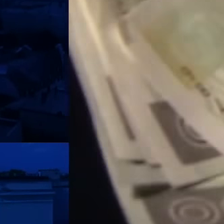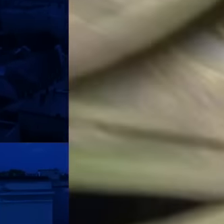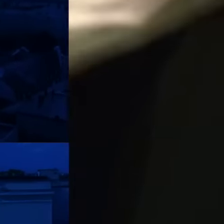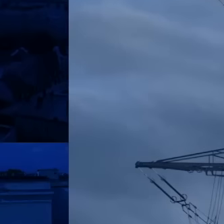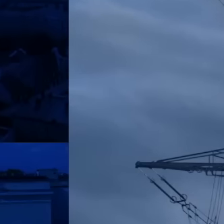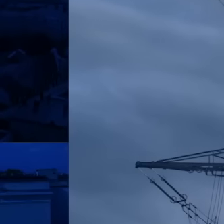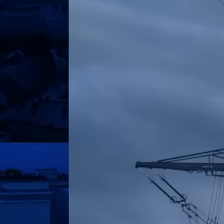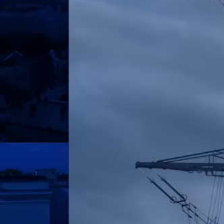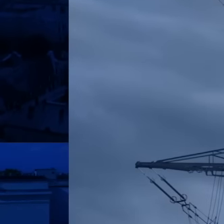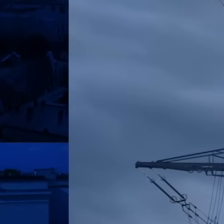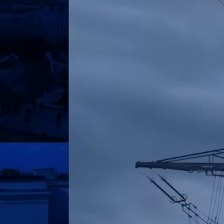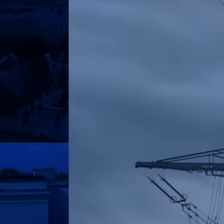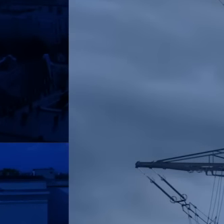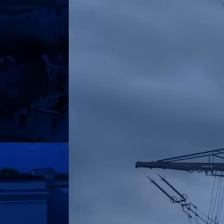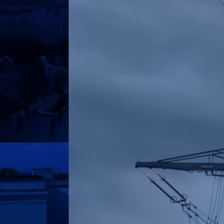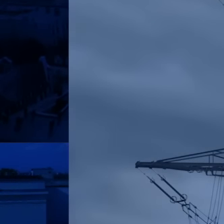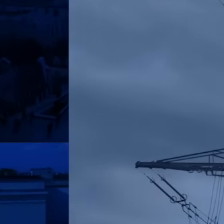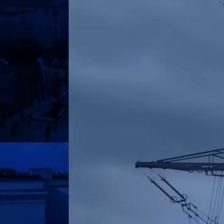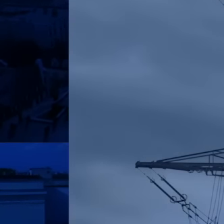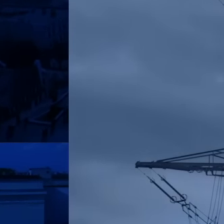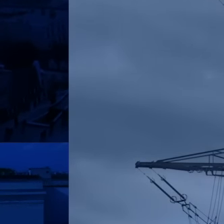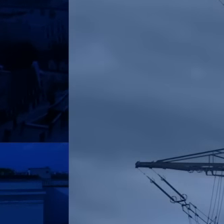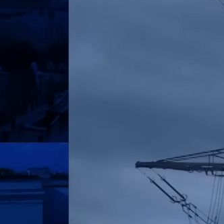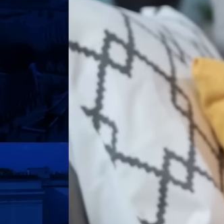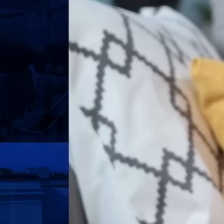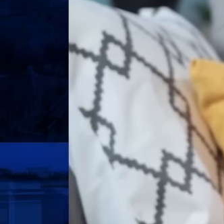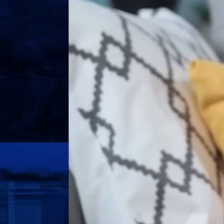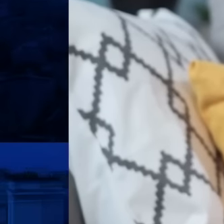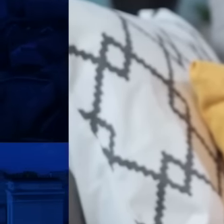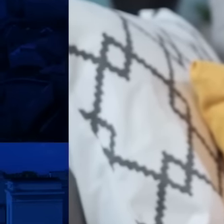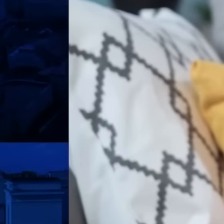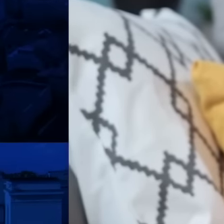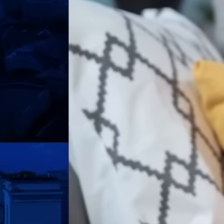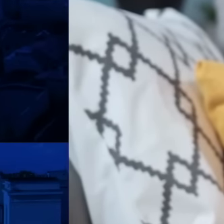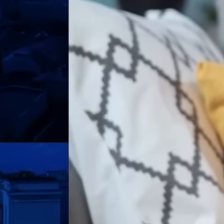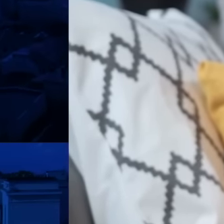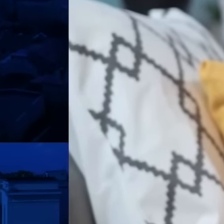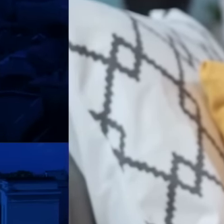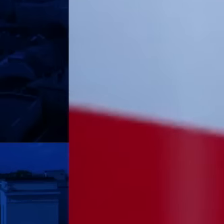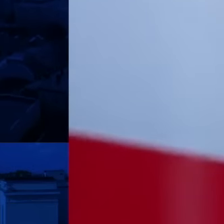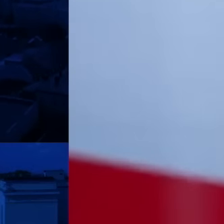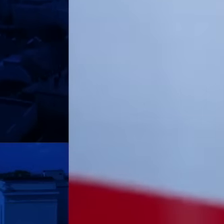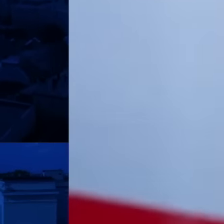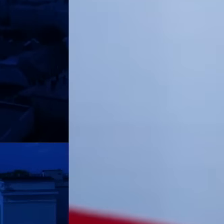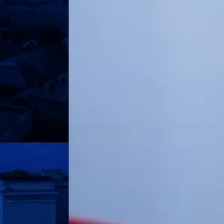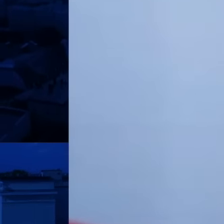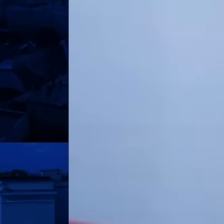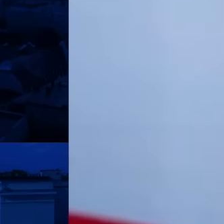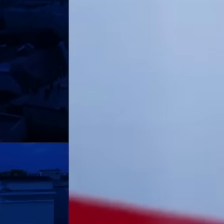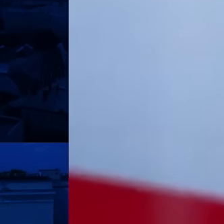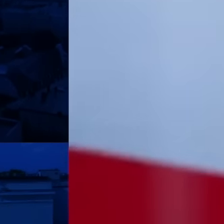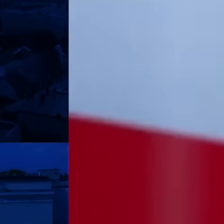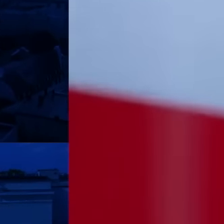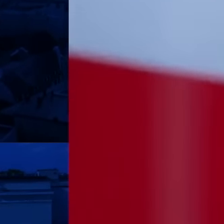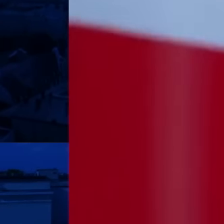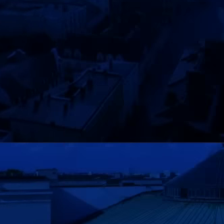gazu. Od 1 lipca Polacy zapłacą nawet o 15% więcej za energię elektryczną i o ponad połowę więcej za gaz. Donald Tusk wygrał wybory